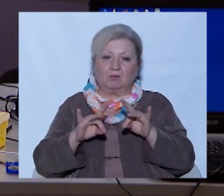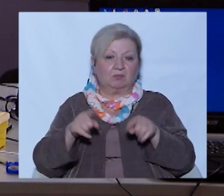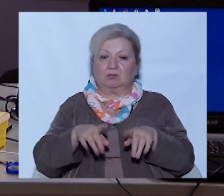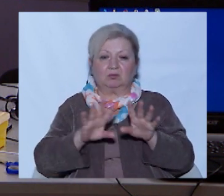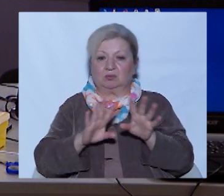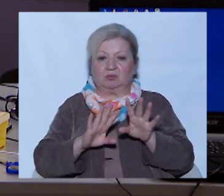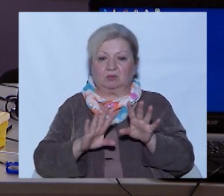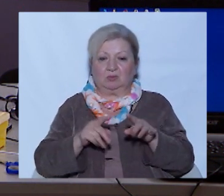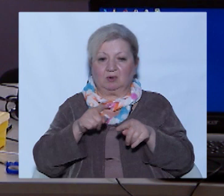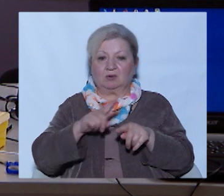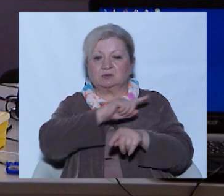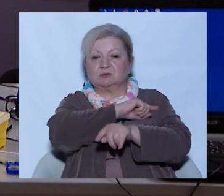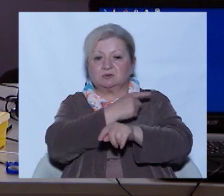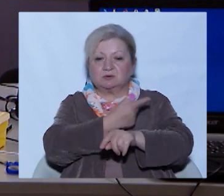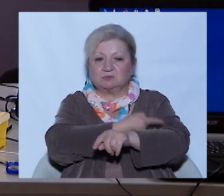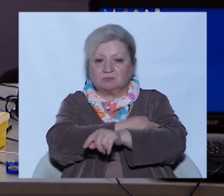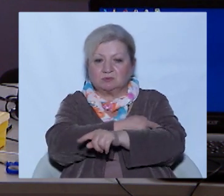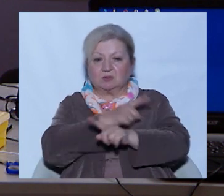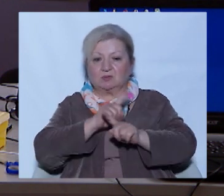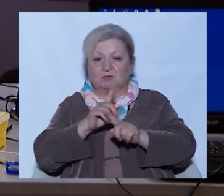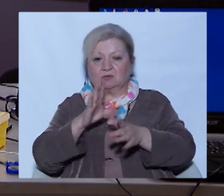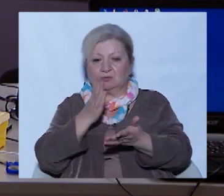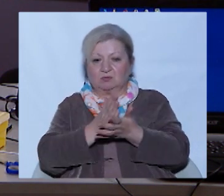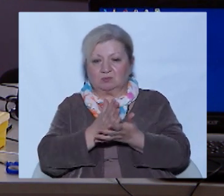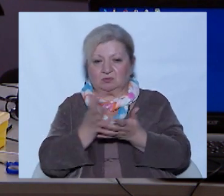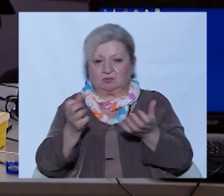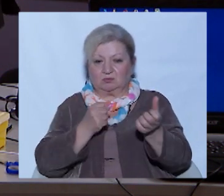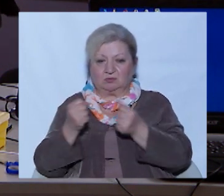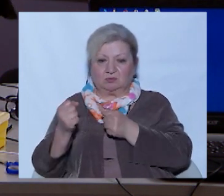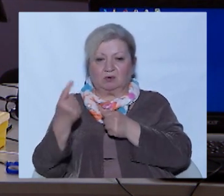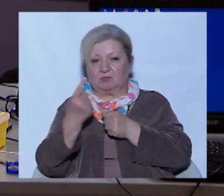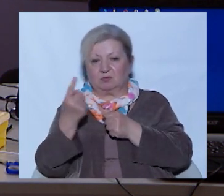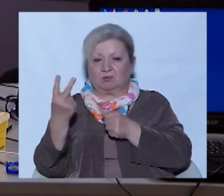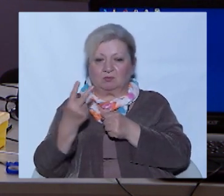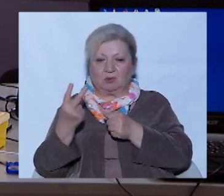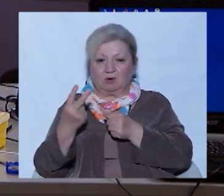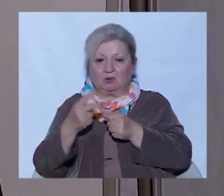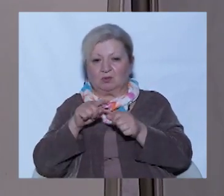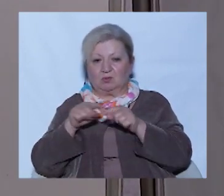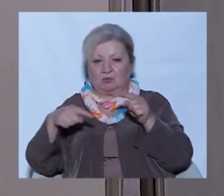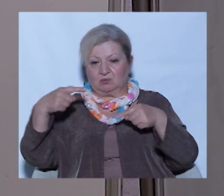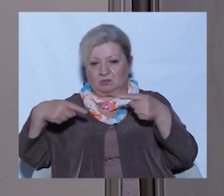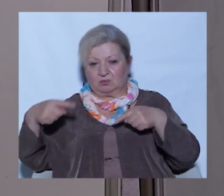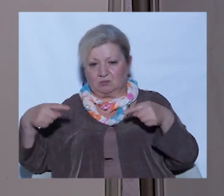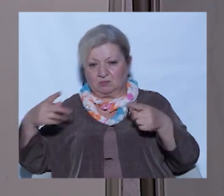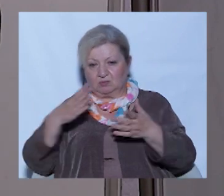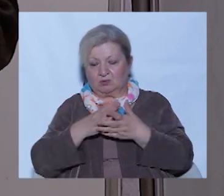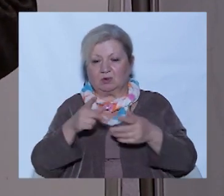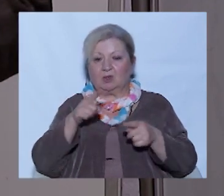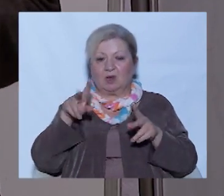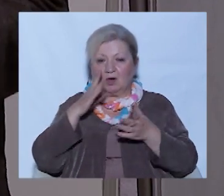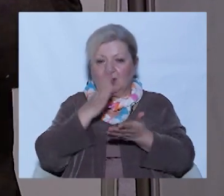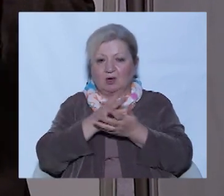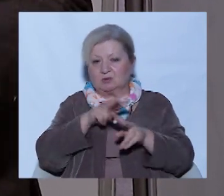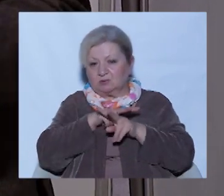მაგრამ მასე არ არის. სიმძლავრეები, რომელიც გამოიყოფა პირველად და მეორად გრაგნილებში,